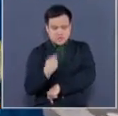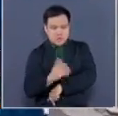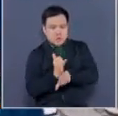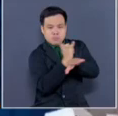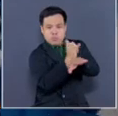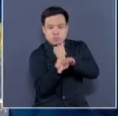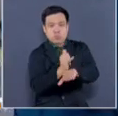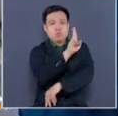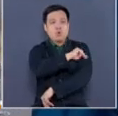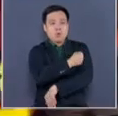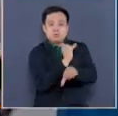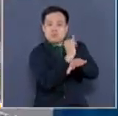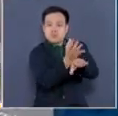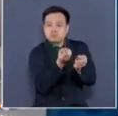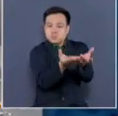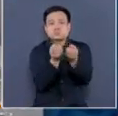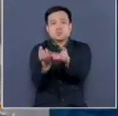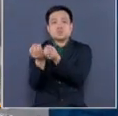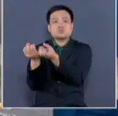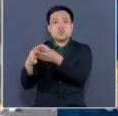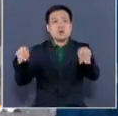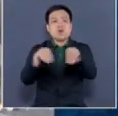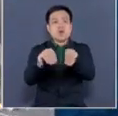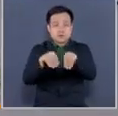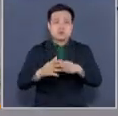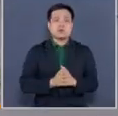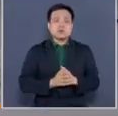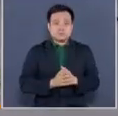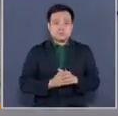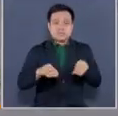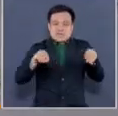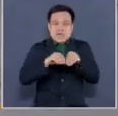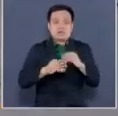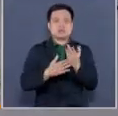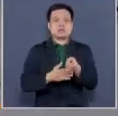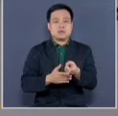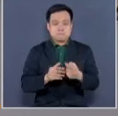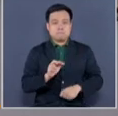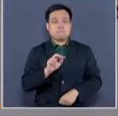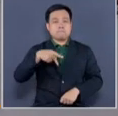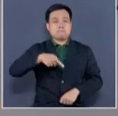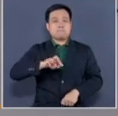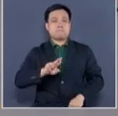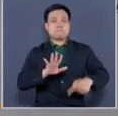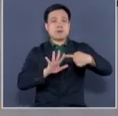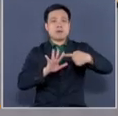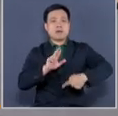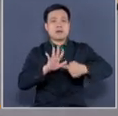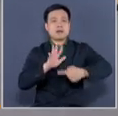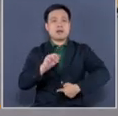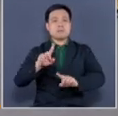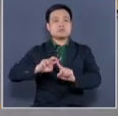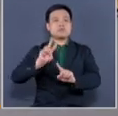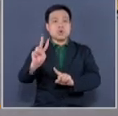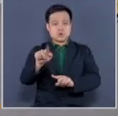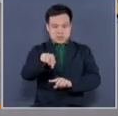ตำรวจสน.บางมดเนี่ยลงพื้นที่ตรวจสอบจุดเกิดเหตุค่ะอยู่หน้าปากซอยพระราม2ซอย4เจ้าหน้าที่เนี่ยต้องปิดการจราจรชั่วคราว